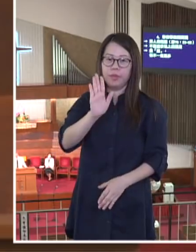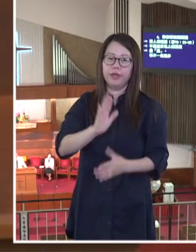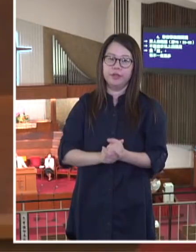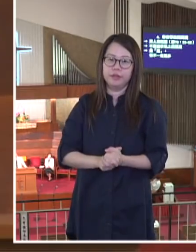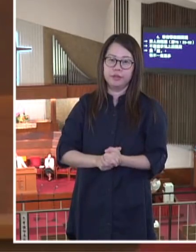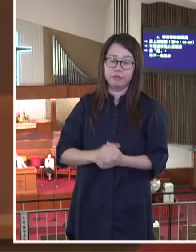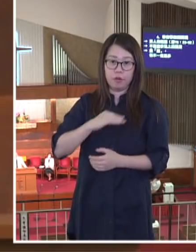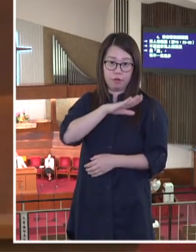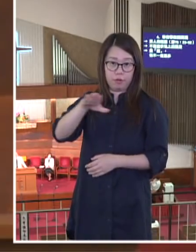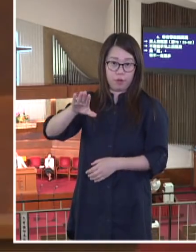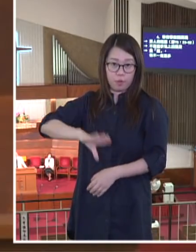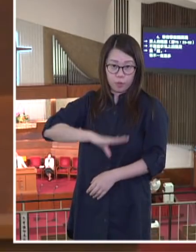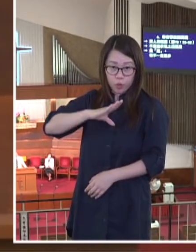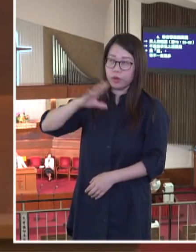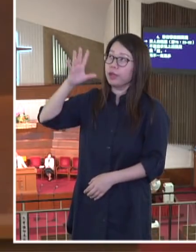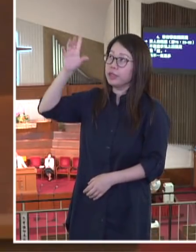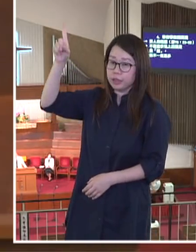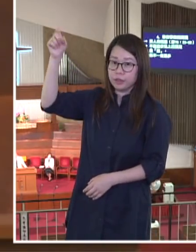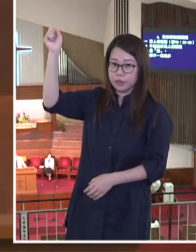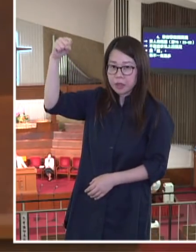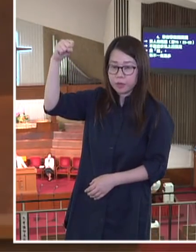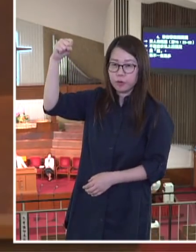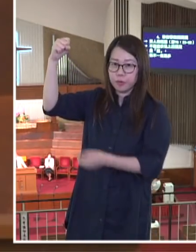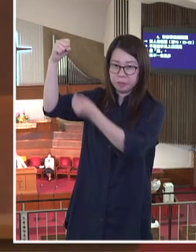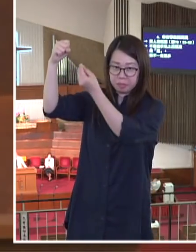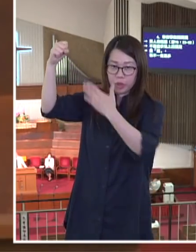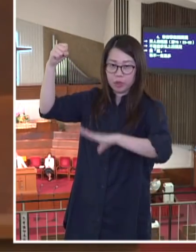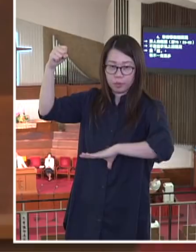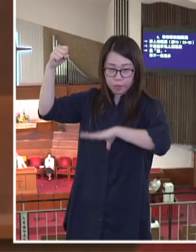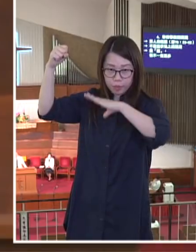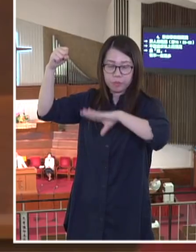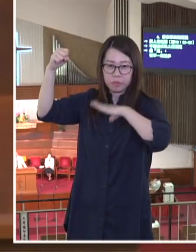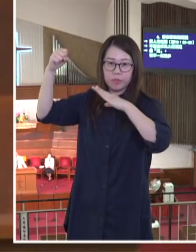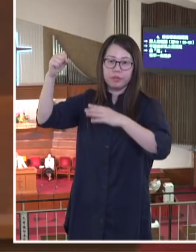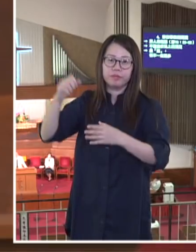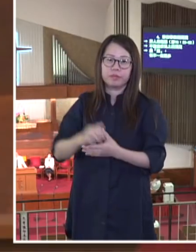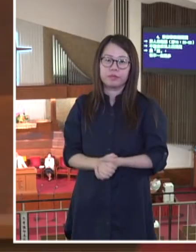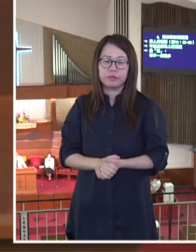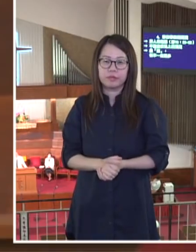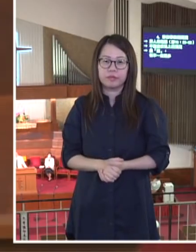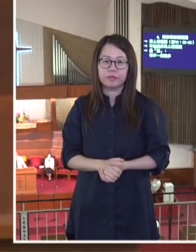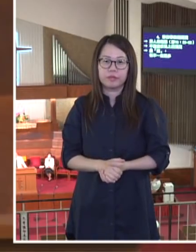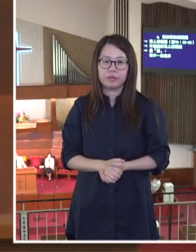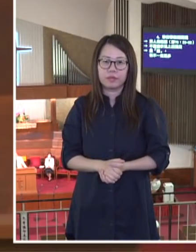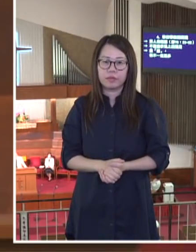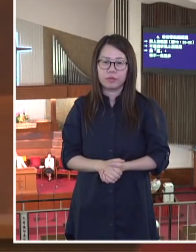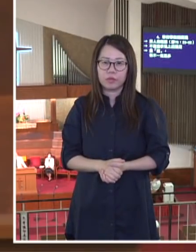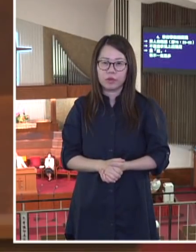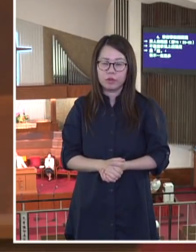一定是多，不一定是满到写，不一定满到写就是